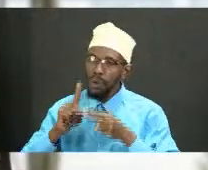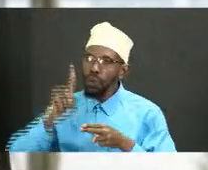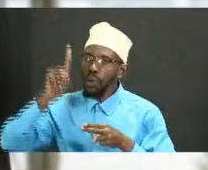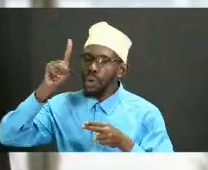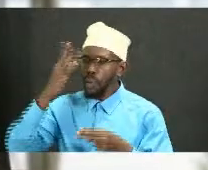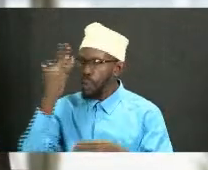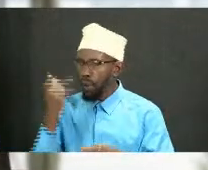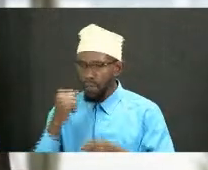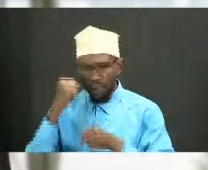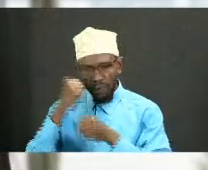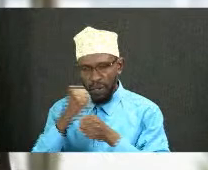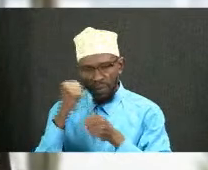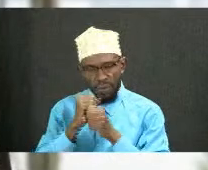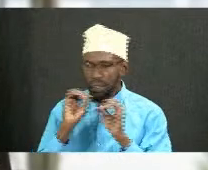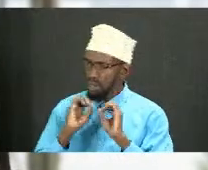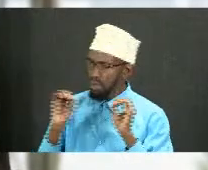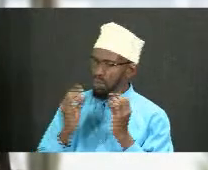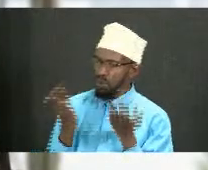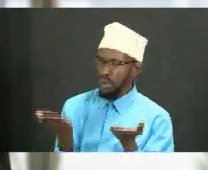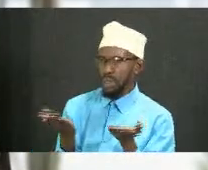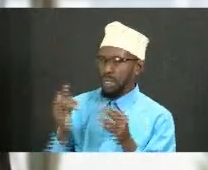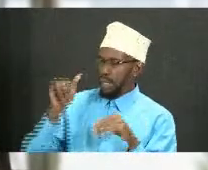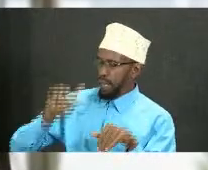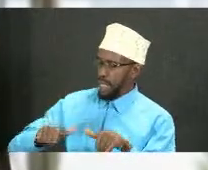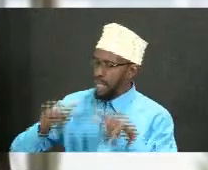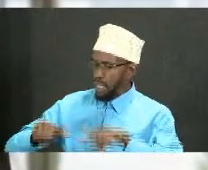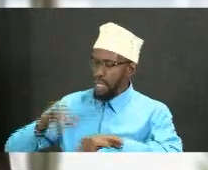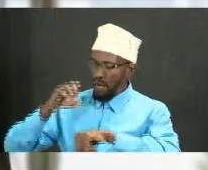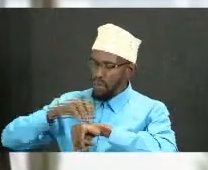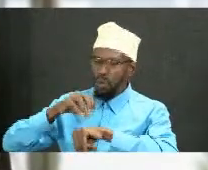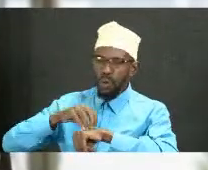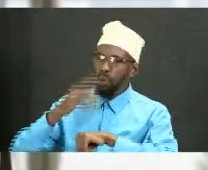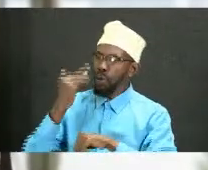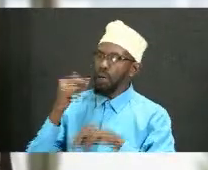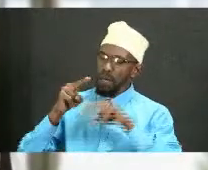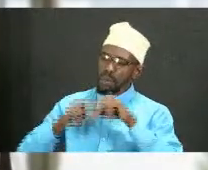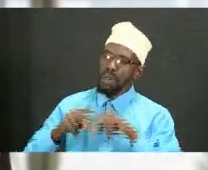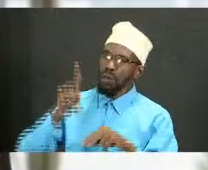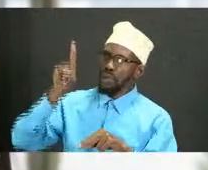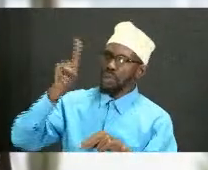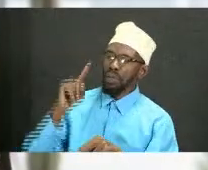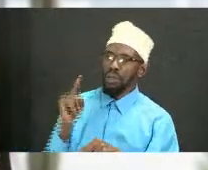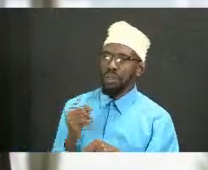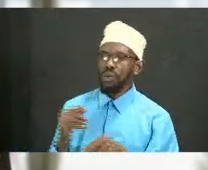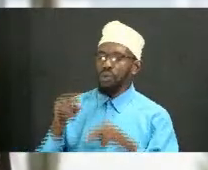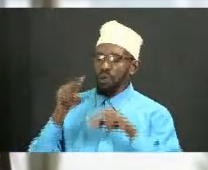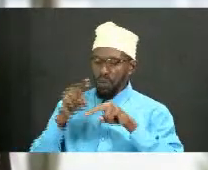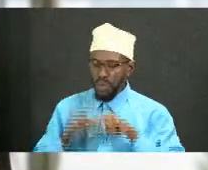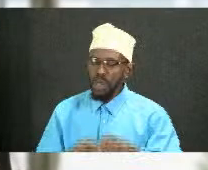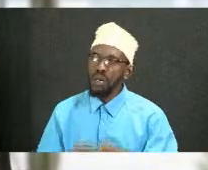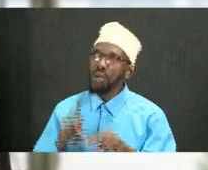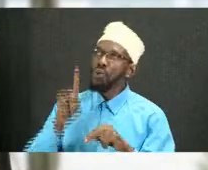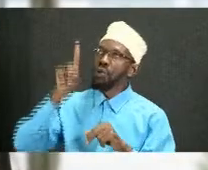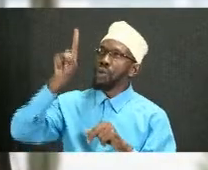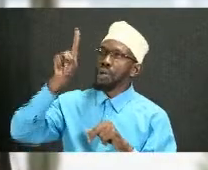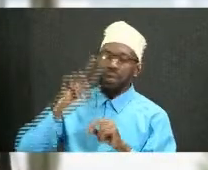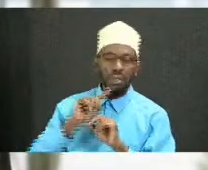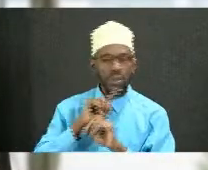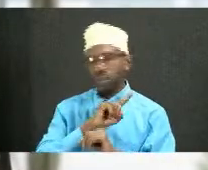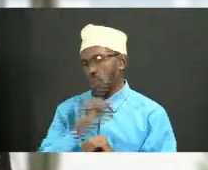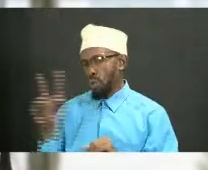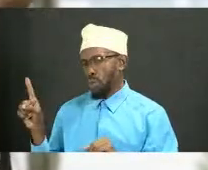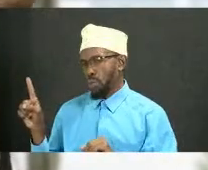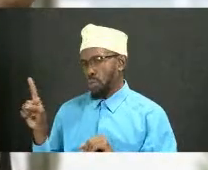Mungu. Kwa nini mtafuti ajira, mfanye biashara yote, mfanye chochote? Akasema sisi tunamtegemea Mwenyezi Mungu. Nahnu mutawakkilina ala. Akamwambia